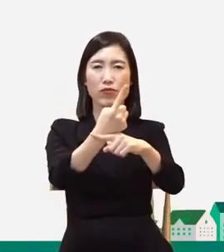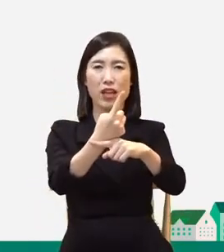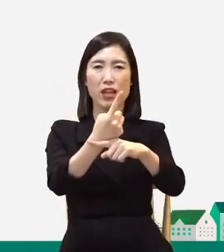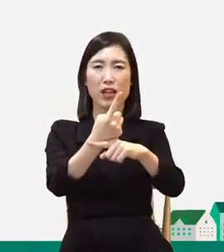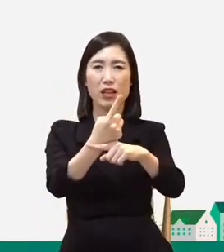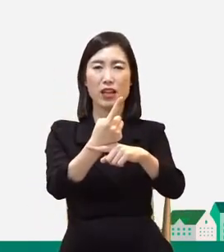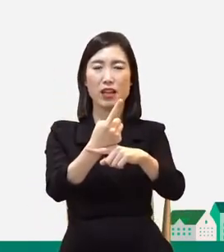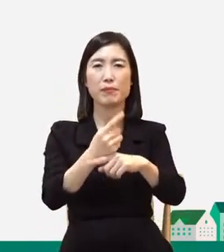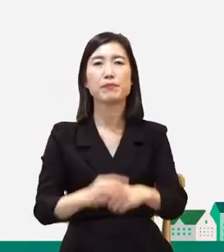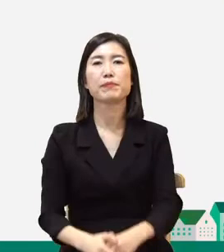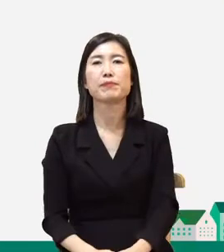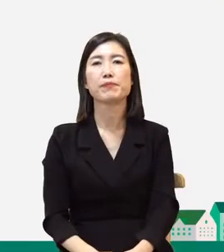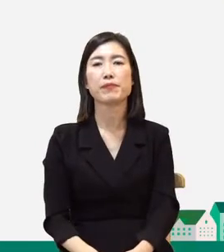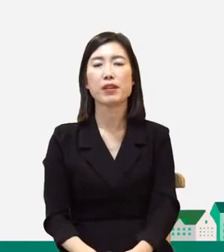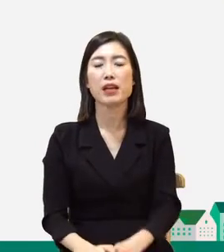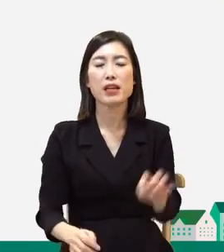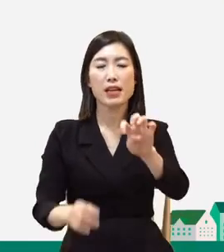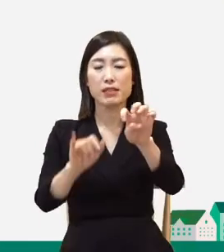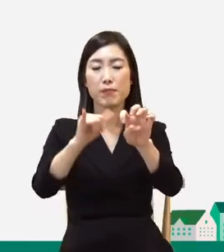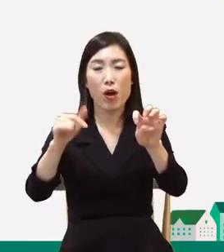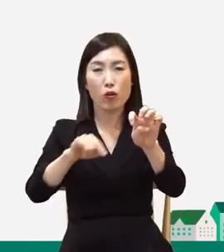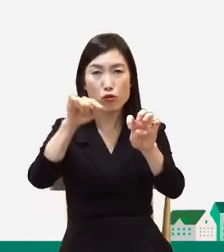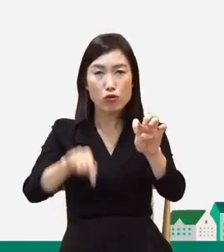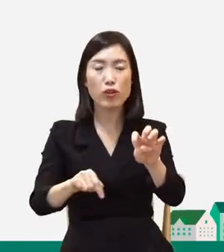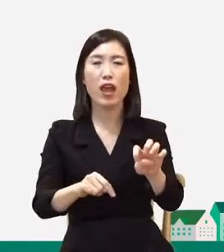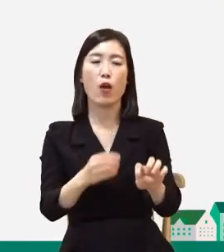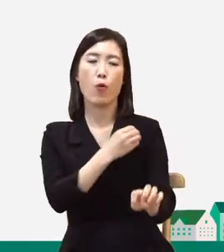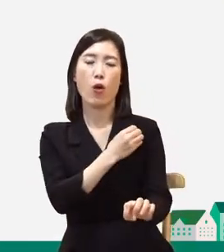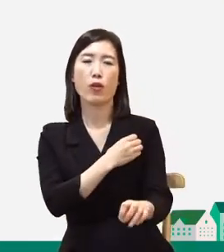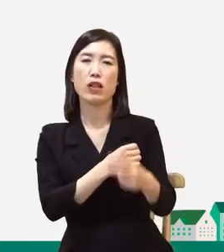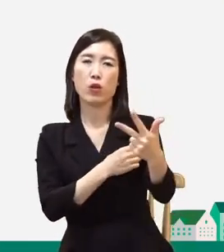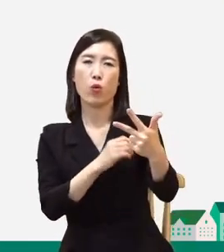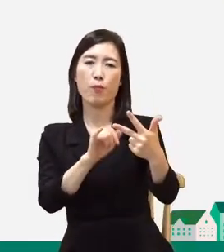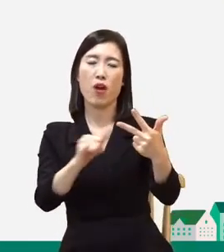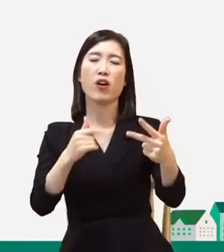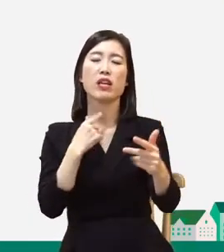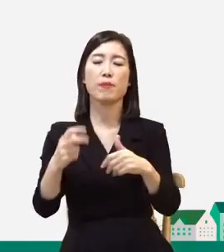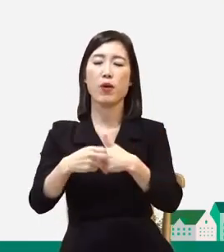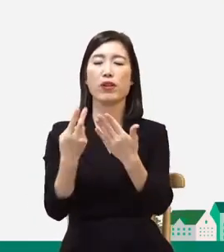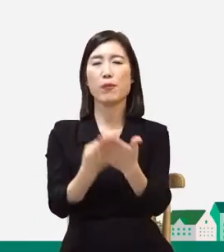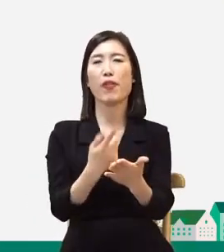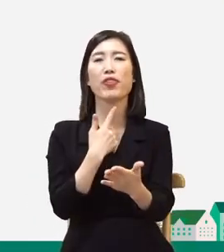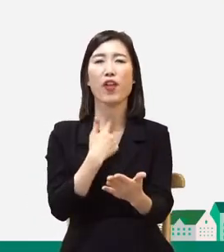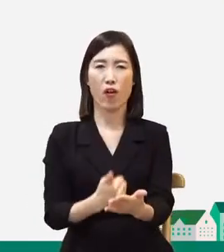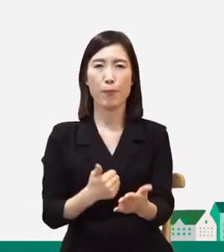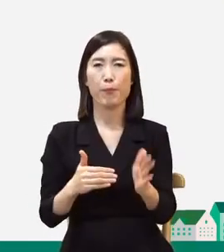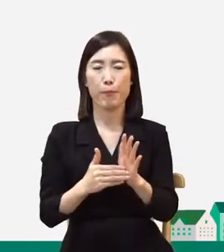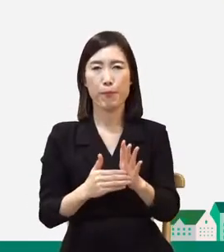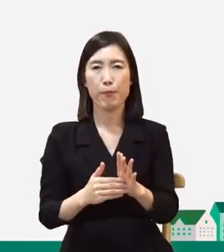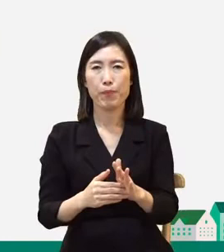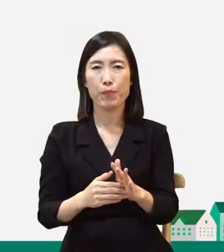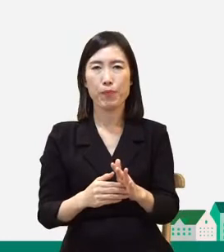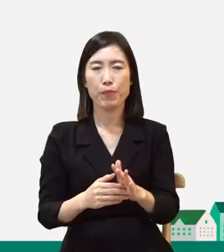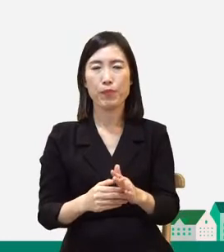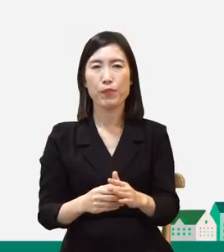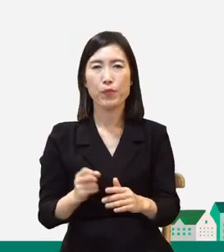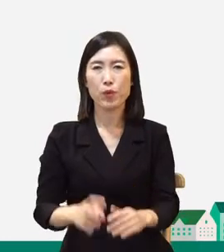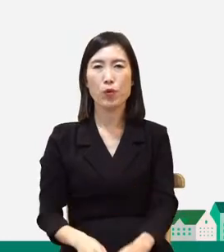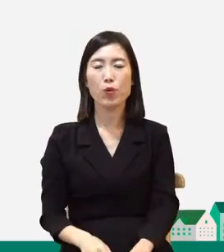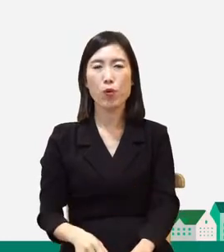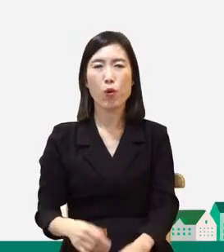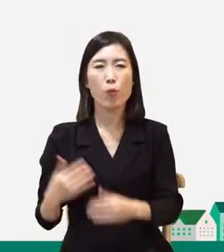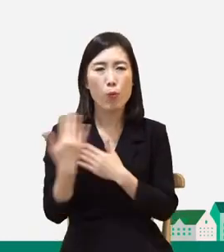않았습니다. 40명 중에 1분의 7분이 입원을 경험했었고요. 심지어 그 중에 2분은 신체적인